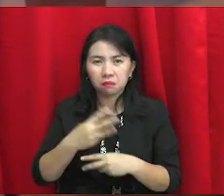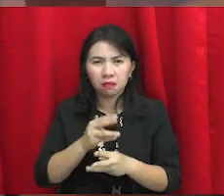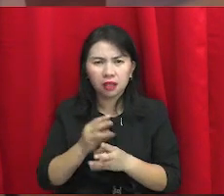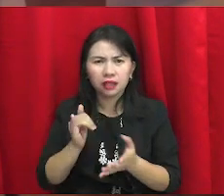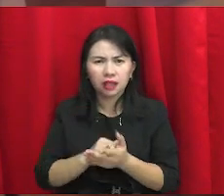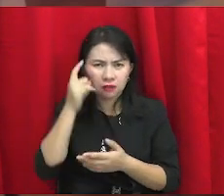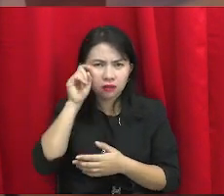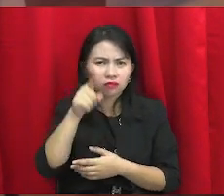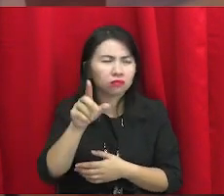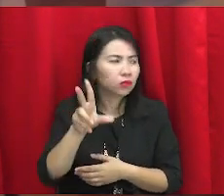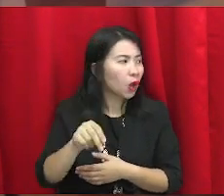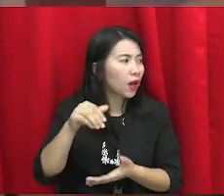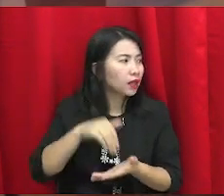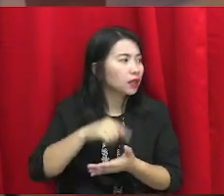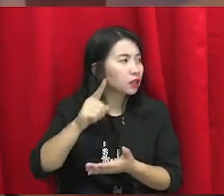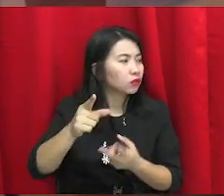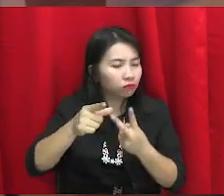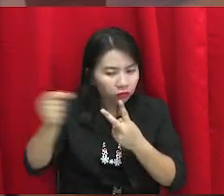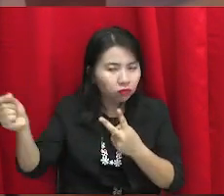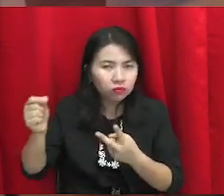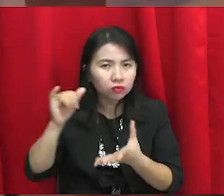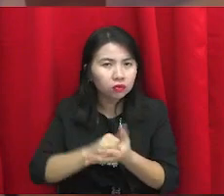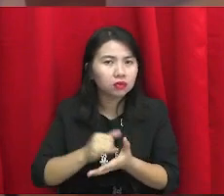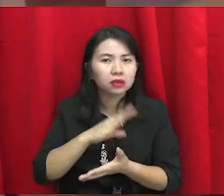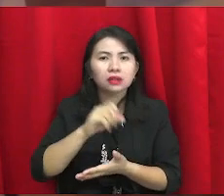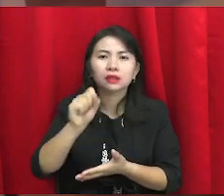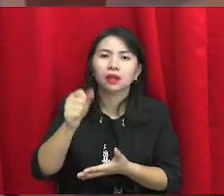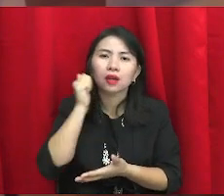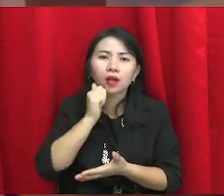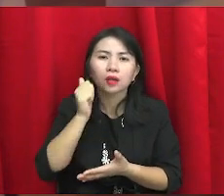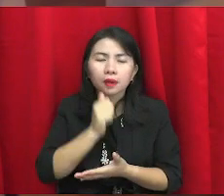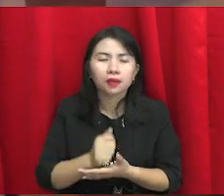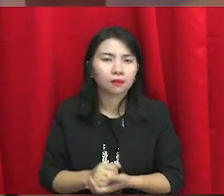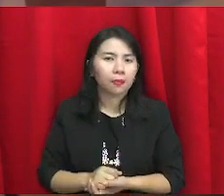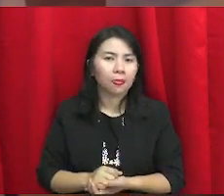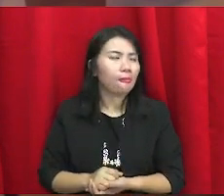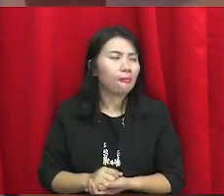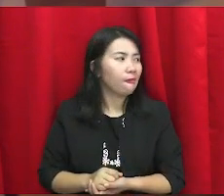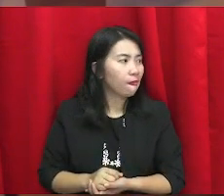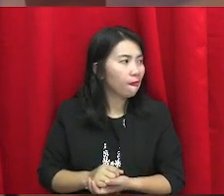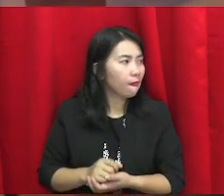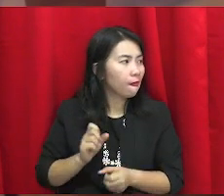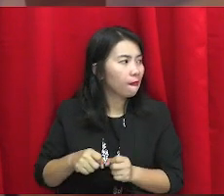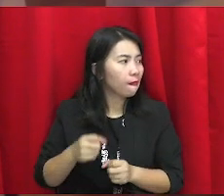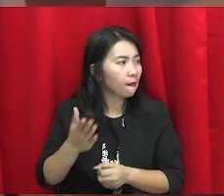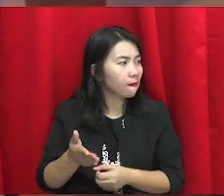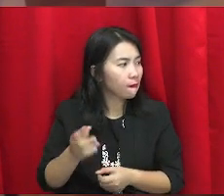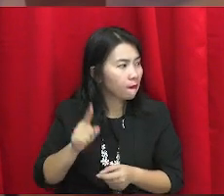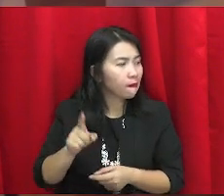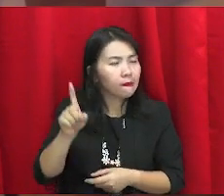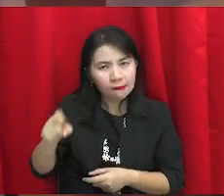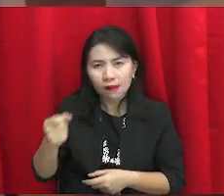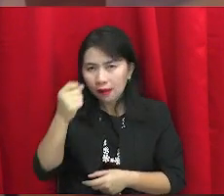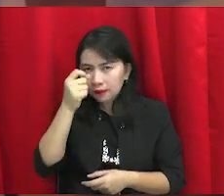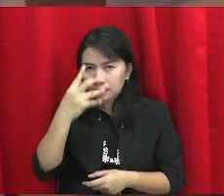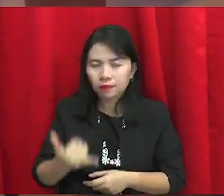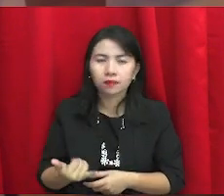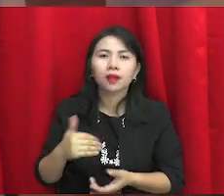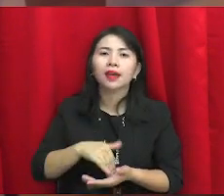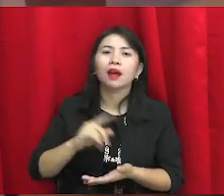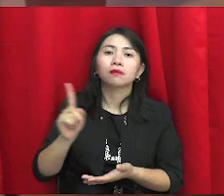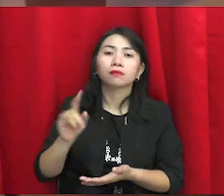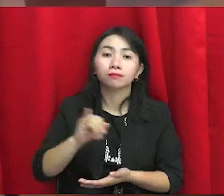parang laging ano eh, laging Diyos ang ano eh, agrabyado sa sitwasyon. You see? Kaya tandaan niyo yan. Inuulit ko sa inyo, sabi ko sa